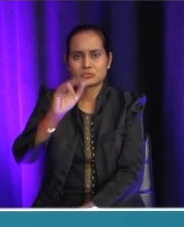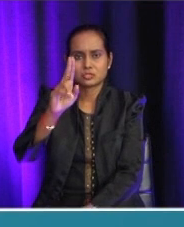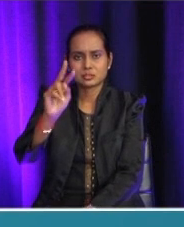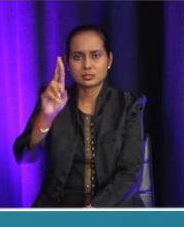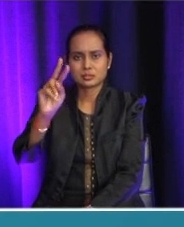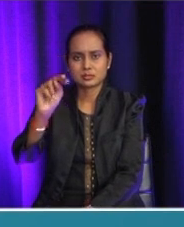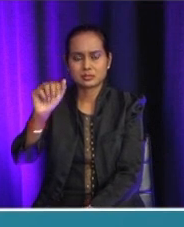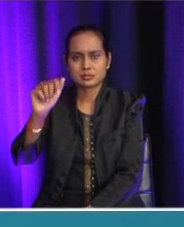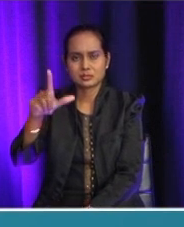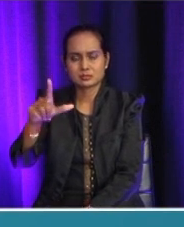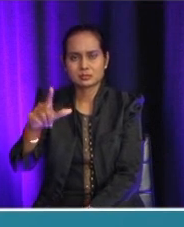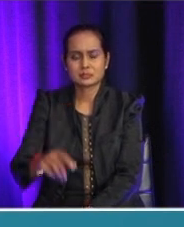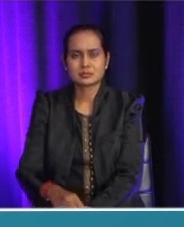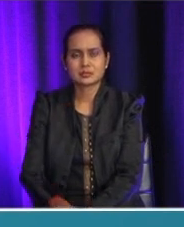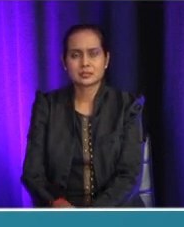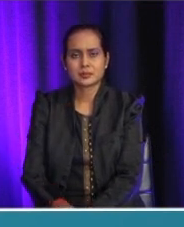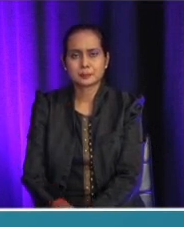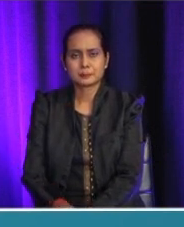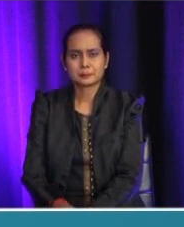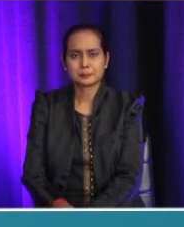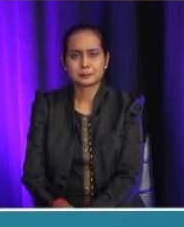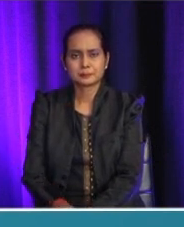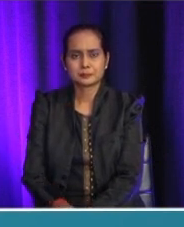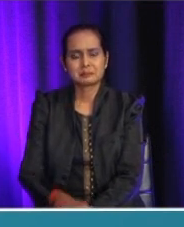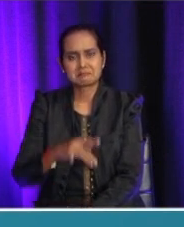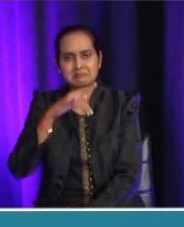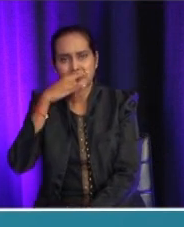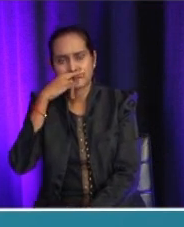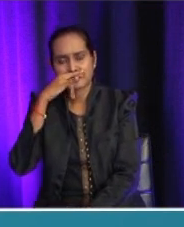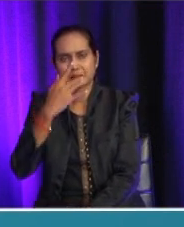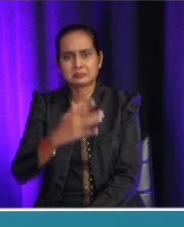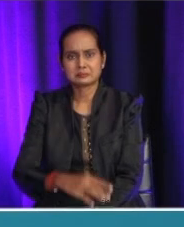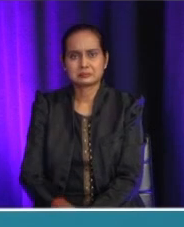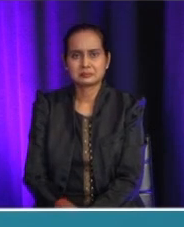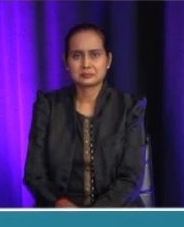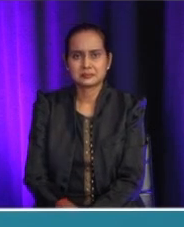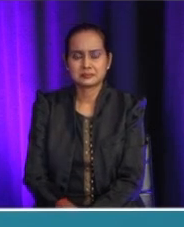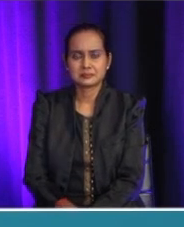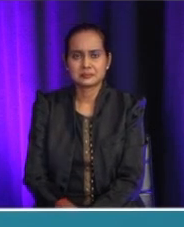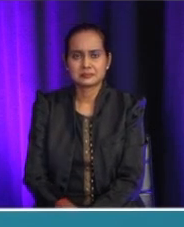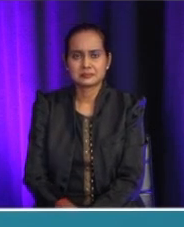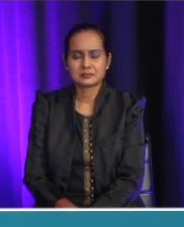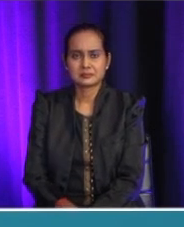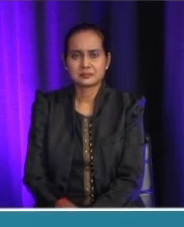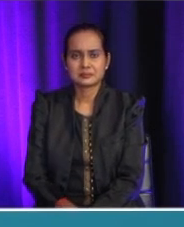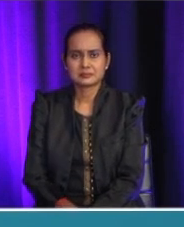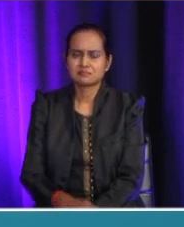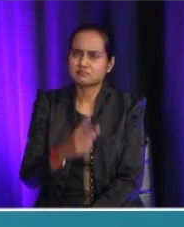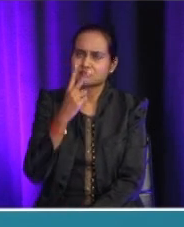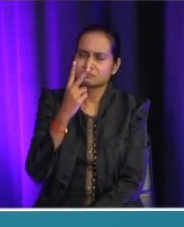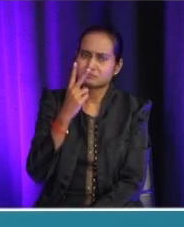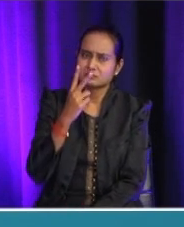ataupun mungkin perkara komik kan, yang mana cikgu? Komik. Dan juga saya dapat lihat